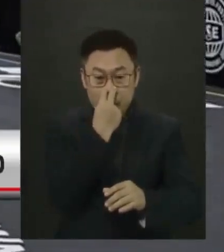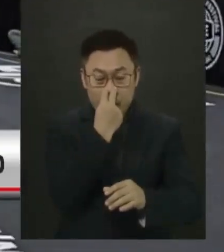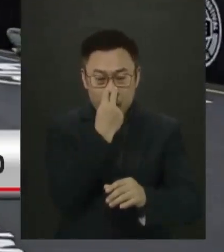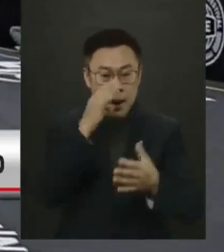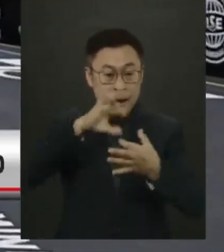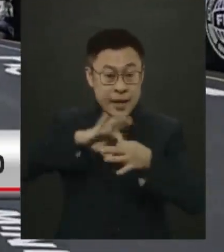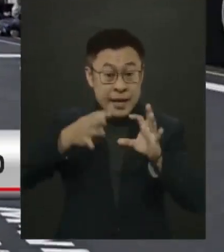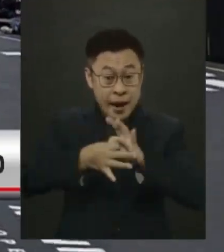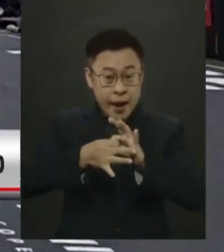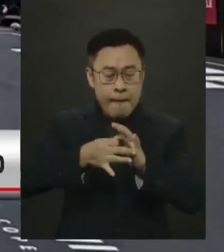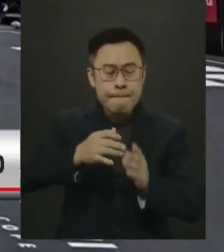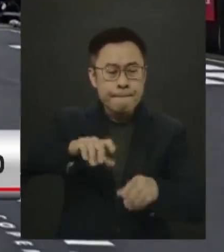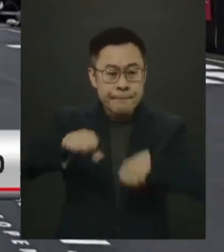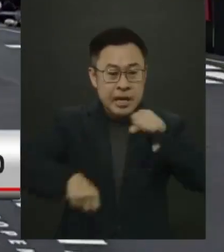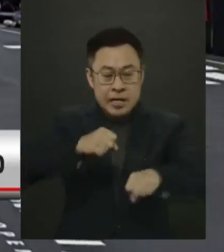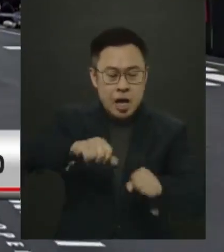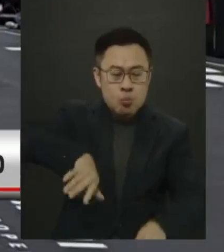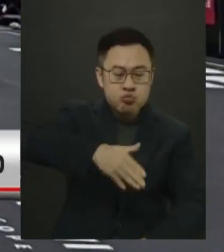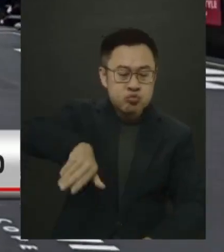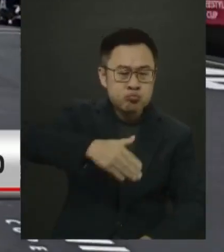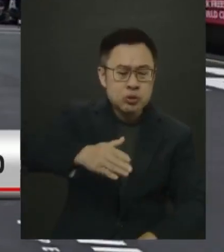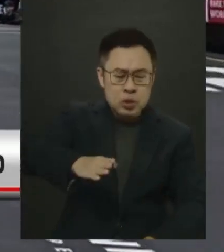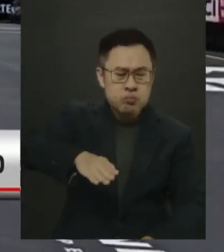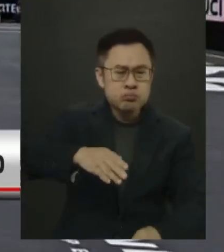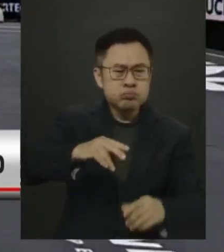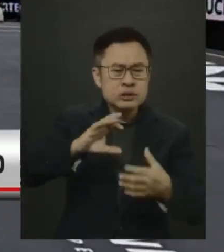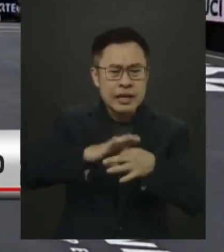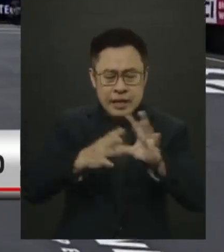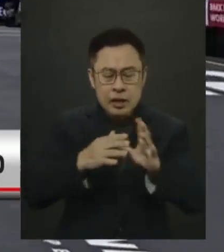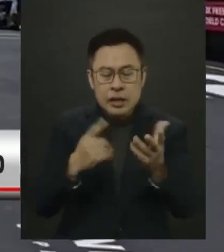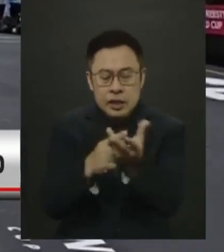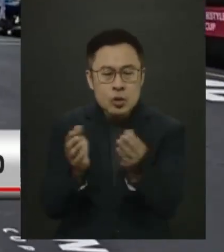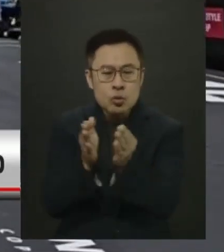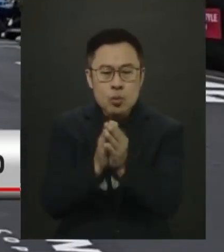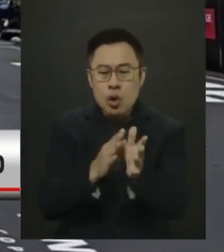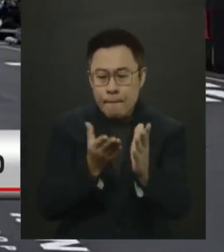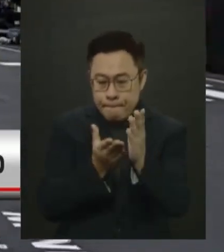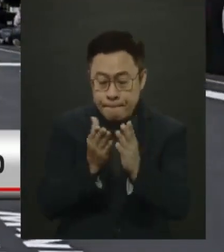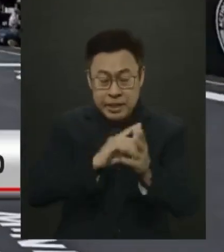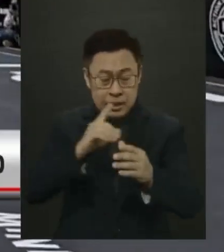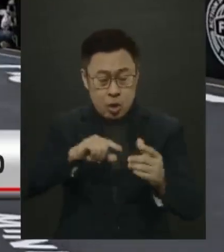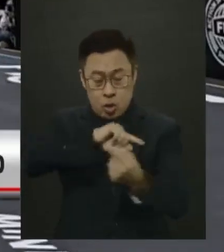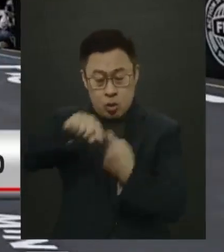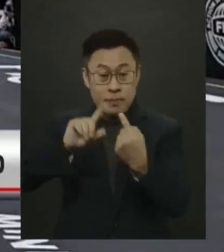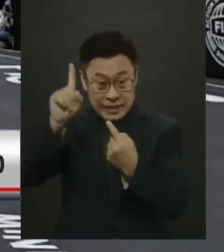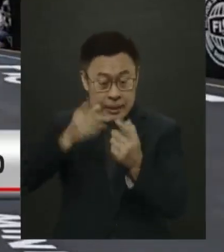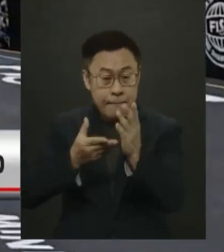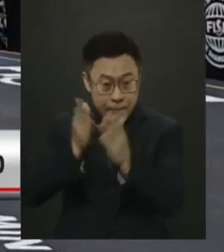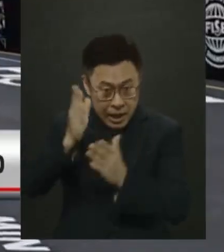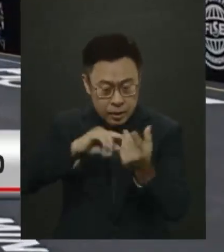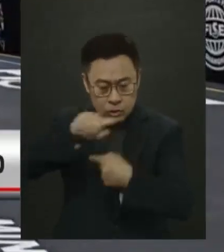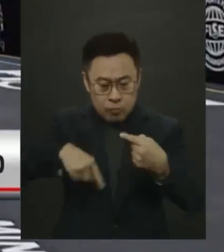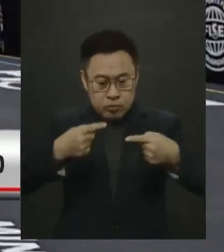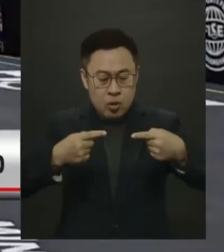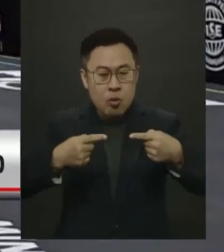เข้าสู่รอบไฟนอลได้แล้วก็จบการแข่งขันที่อันดับที่8นะครับทำคะแนนไป 71.33 เปอร์เซ็นต์ครับ